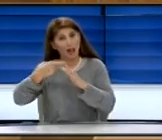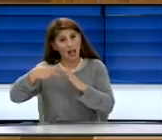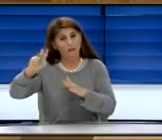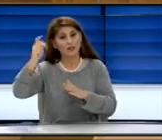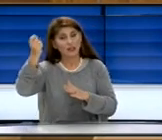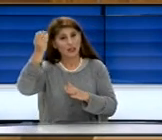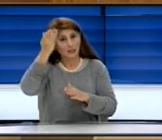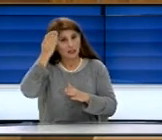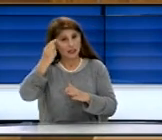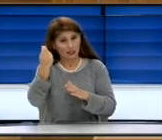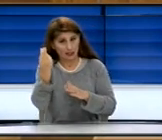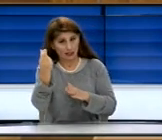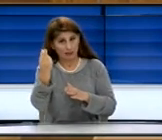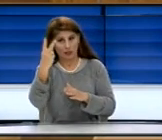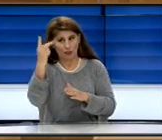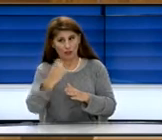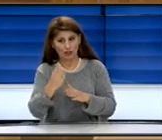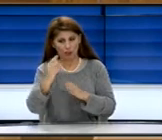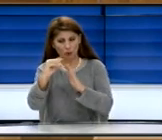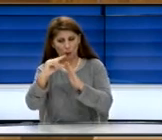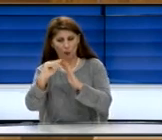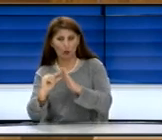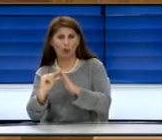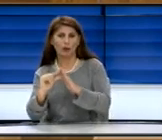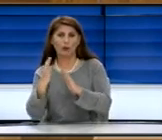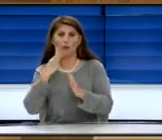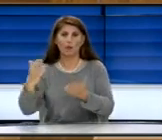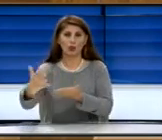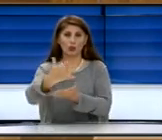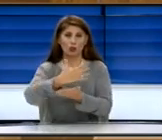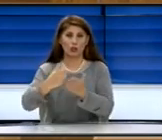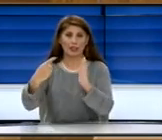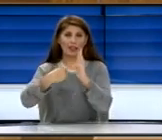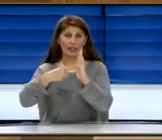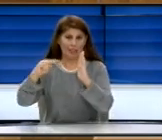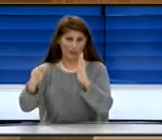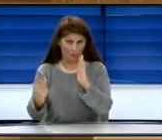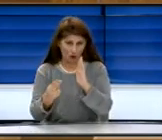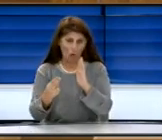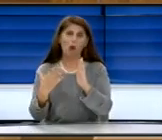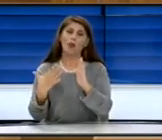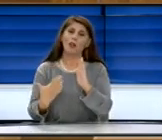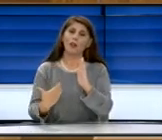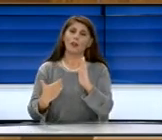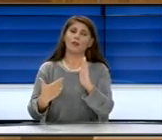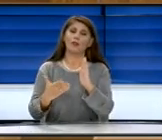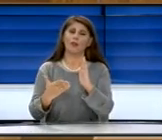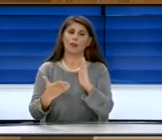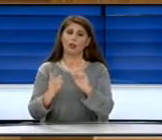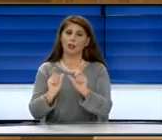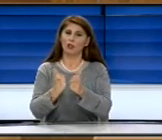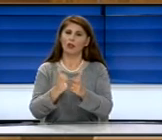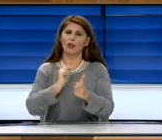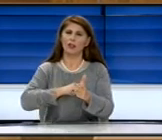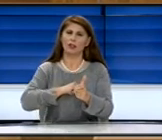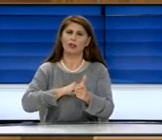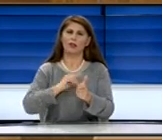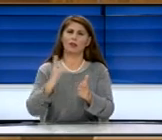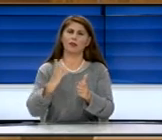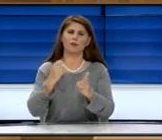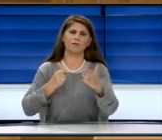των τιμών θα είναι 2% πιο χαμηλά, δηλαδή αν στο εισόδημα των 1.000 ευρώ θα έχει το λαϊκό νοικοκυριό και ένα κέρδος του